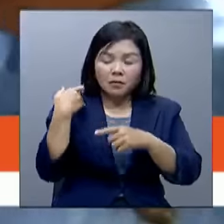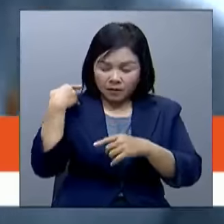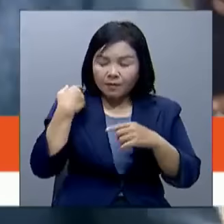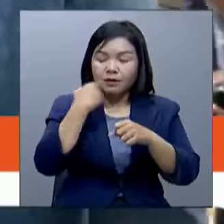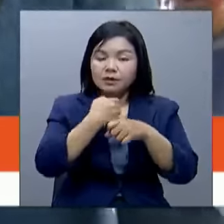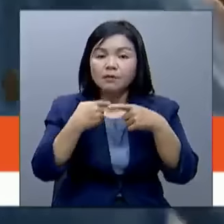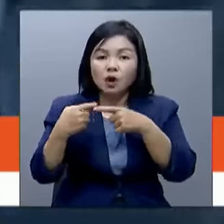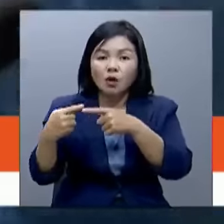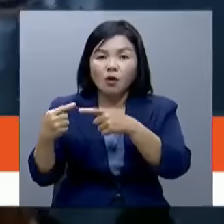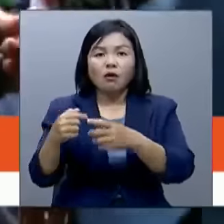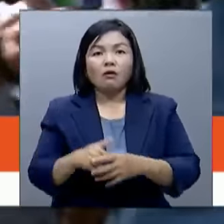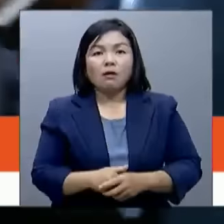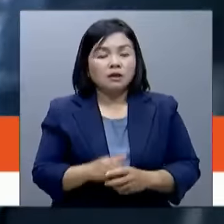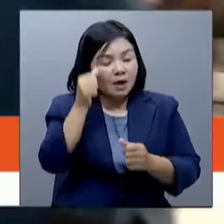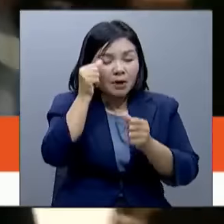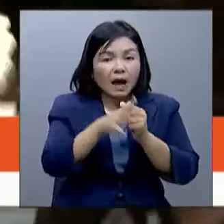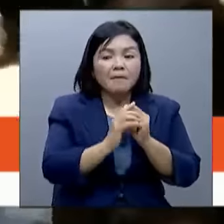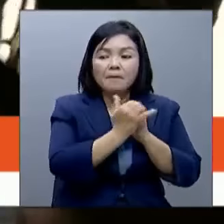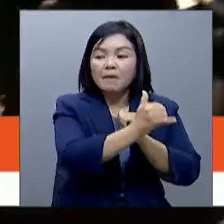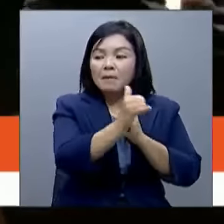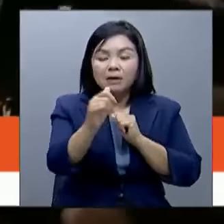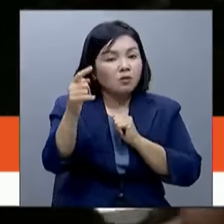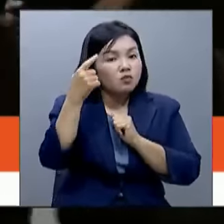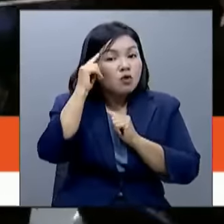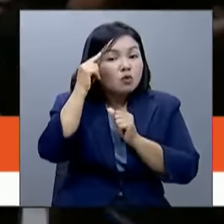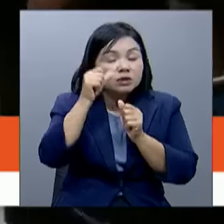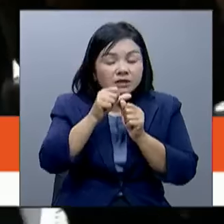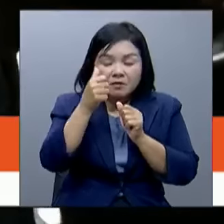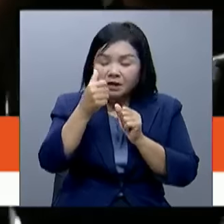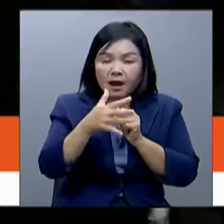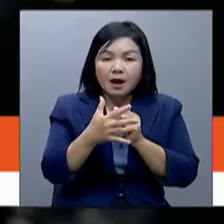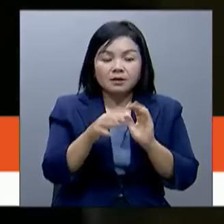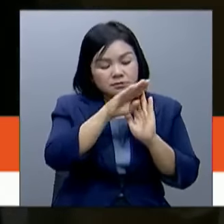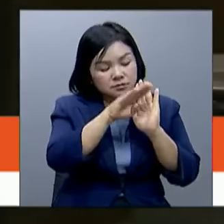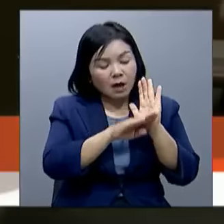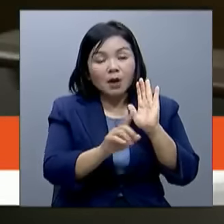ไม่แน่ใจจำตารางไม่ได้ครับจริงๆครับจำตารางไม่ได้จริงๆครับ